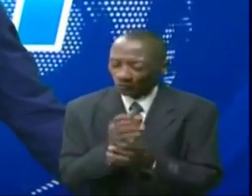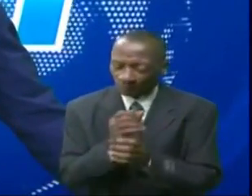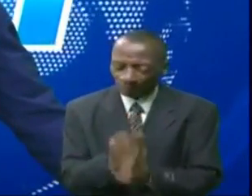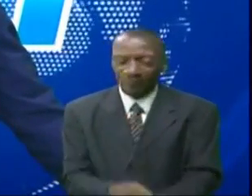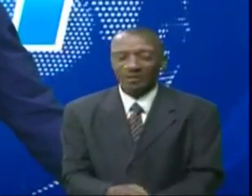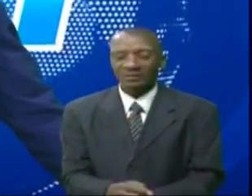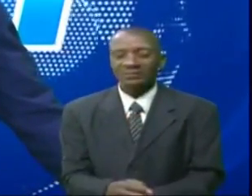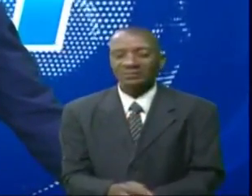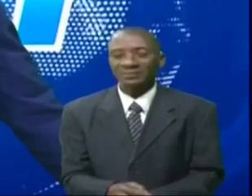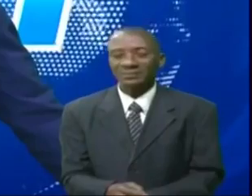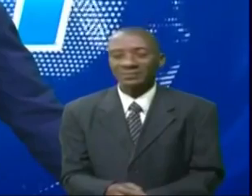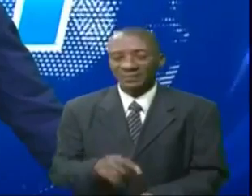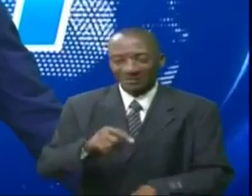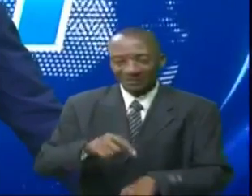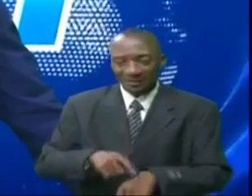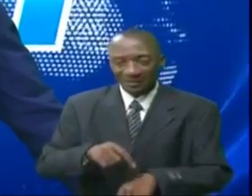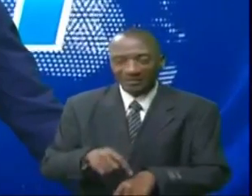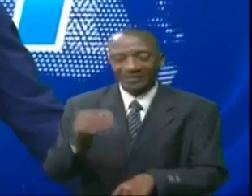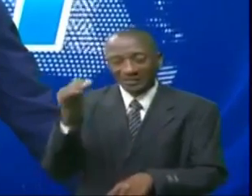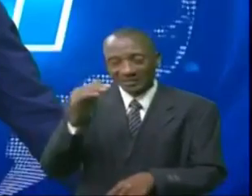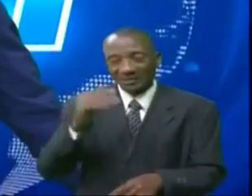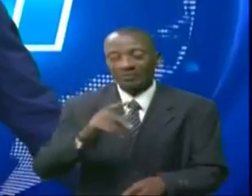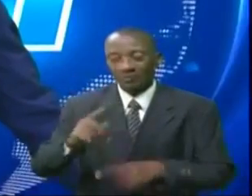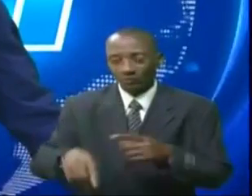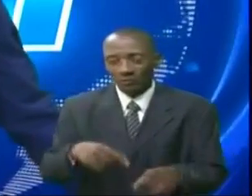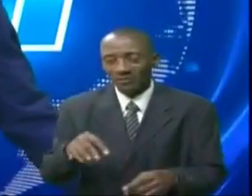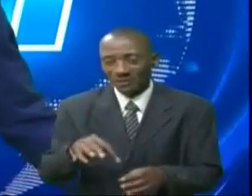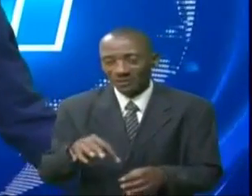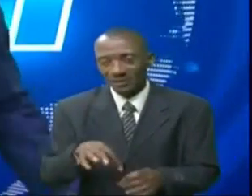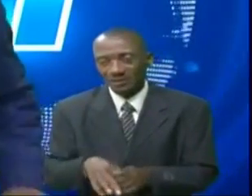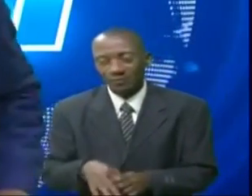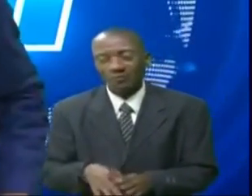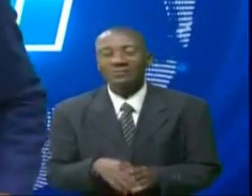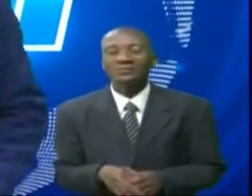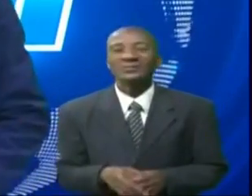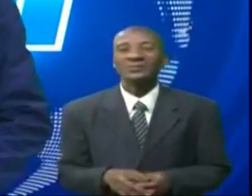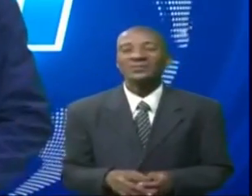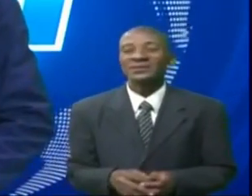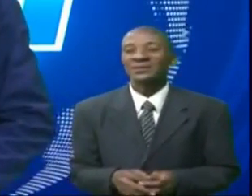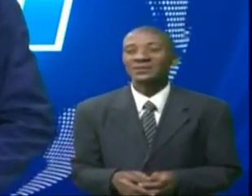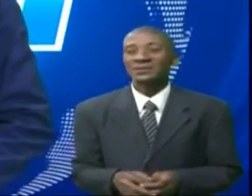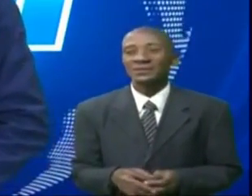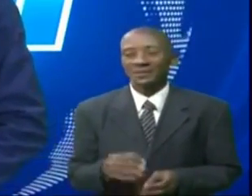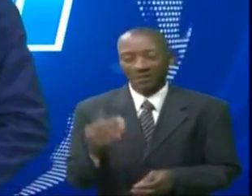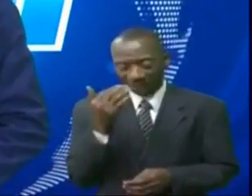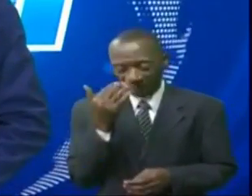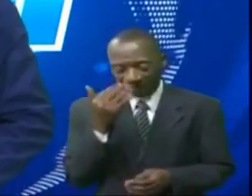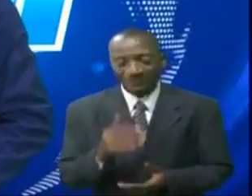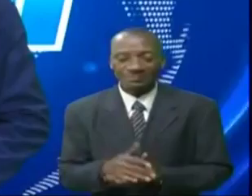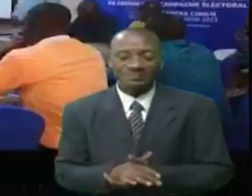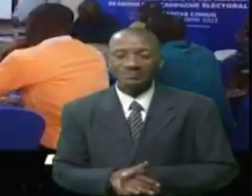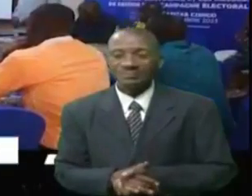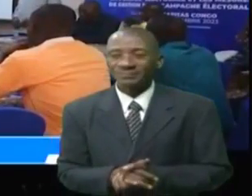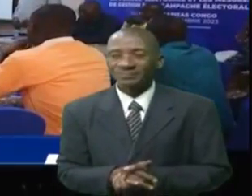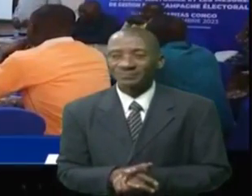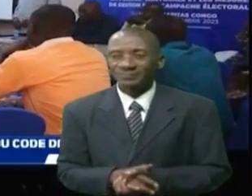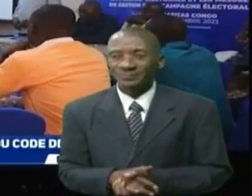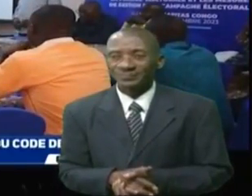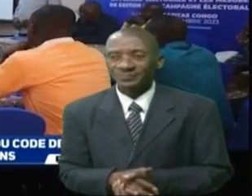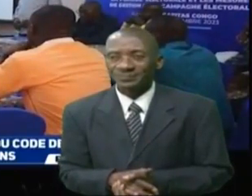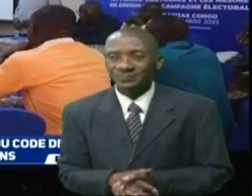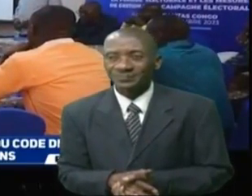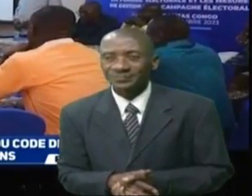l'élaboration du code des bons de conduite des journalistes congolais. Tétis Samba et Jéresto Fungé, nous en disons. Parmi